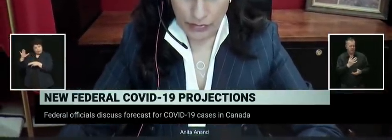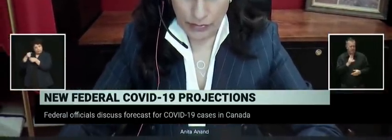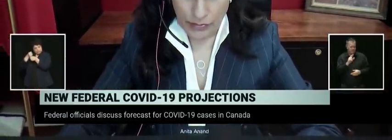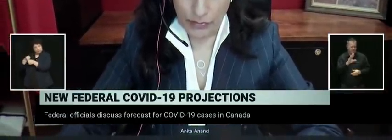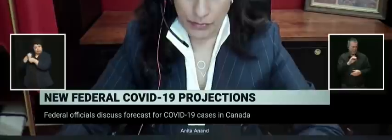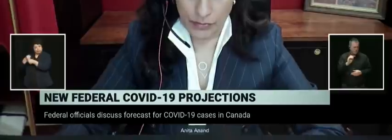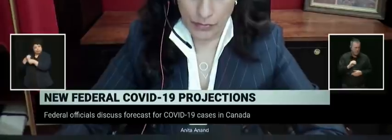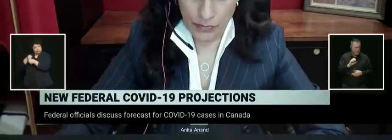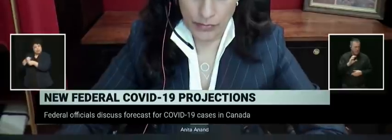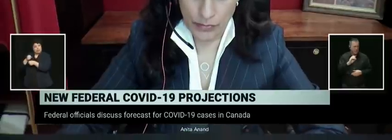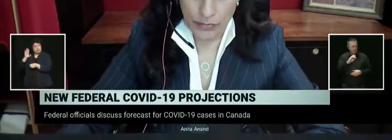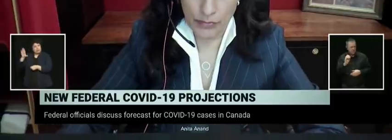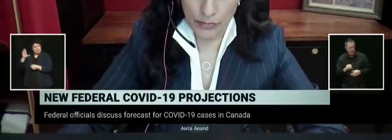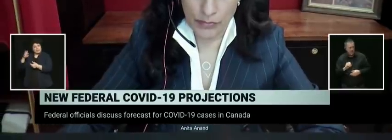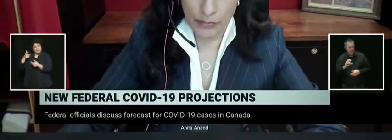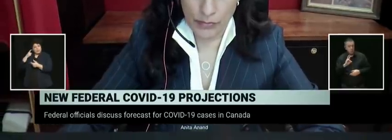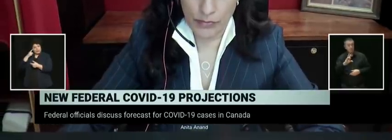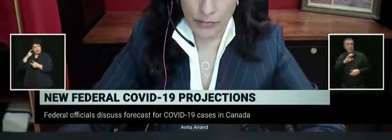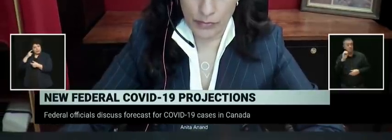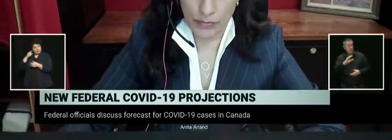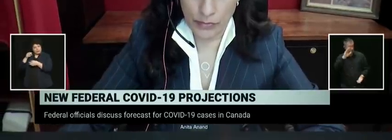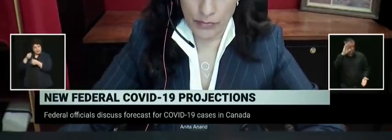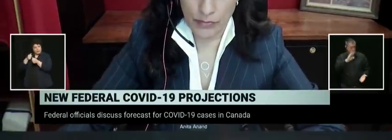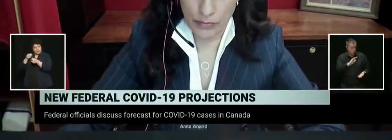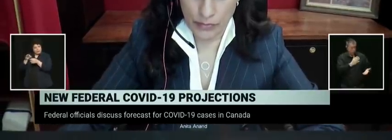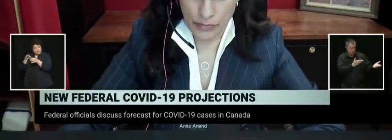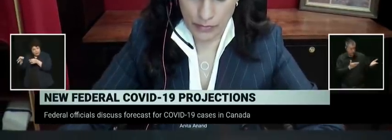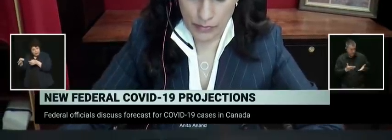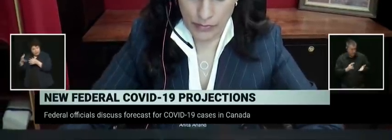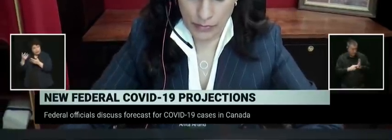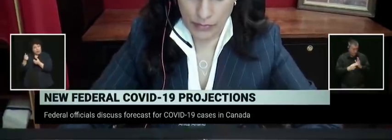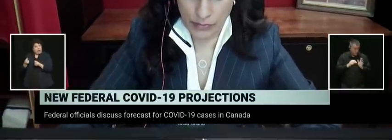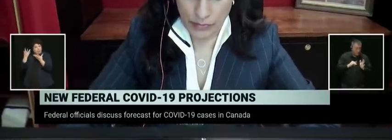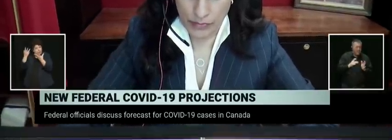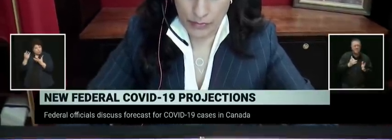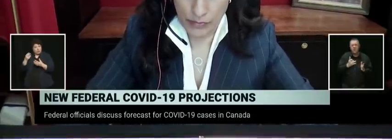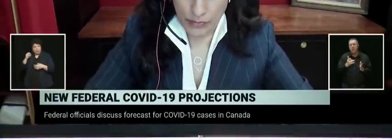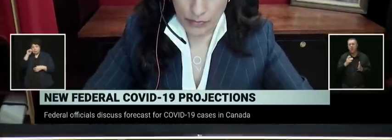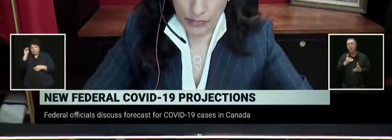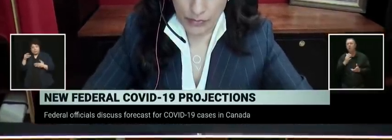des doses qui étaient attendues? Est-ce qu'on peut avoir quand même un ordre de grandeur?